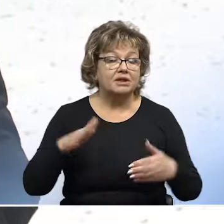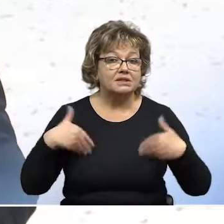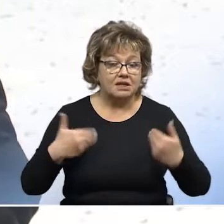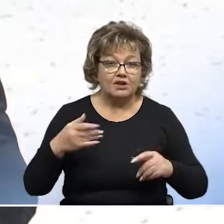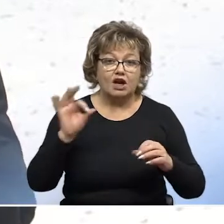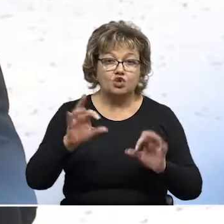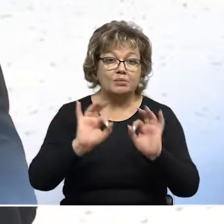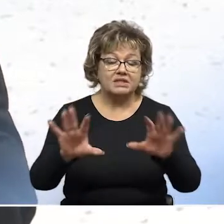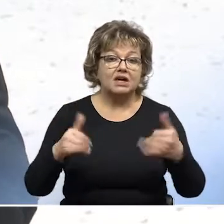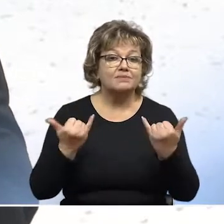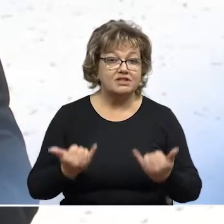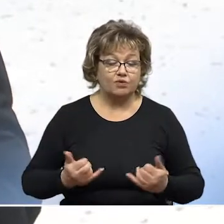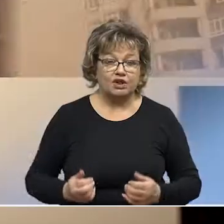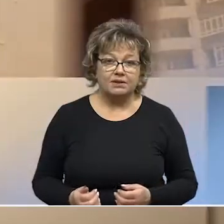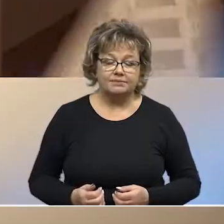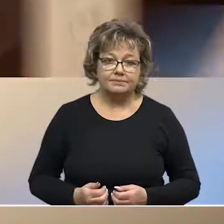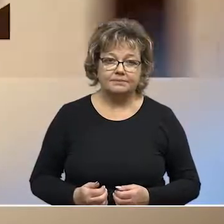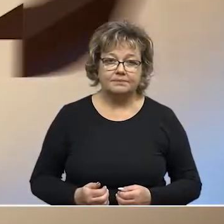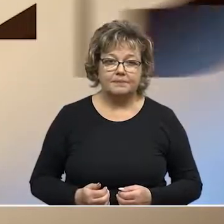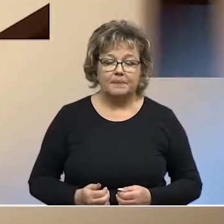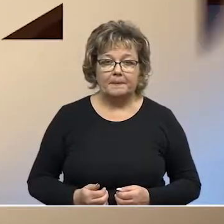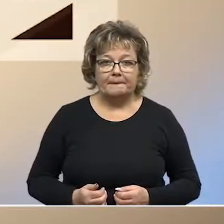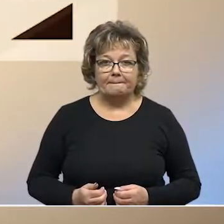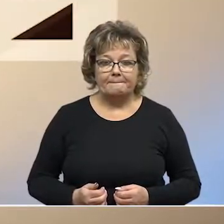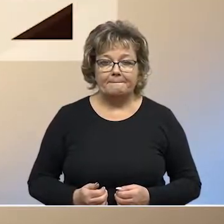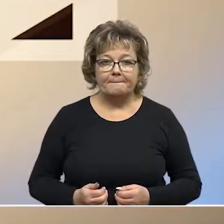«Жили-были». И вот о чем расскажем сегодня.